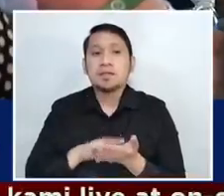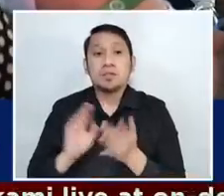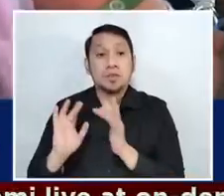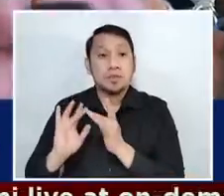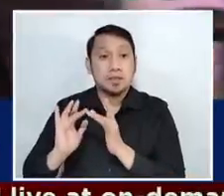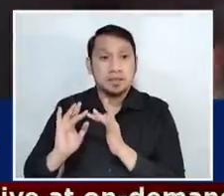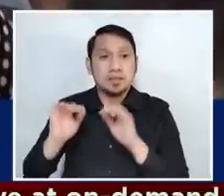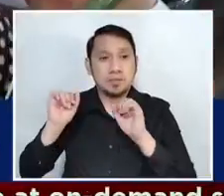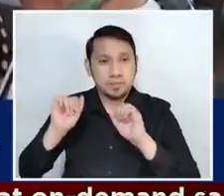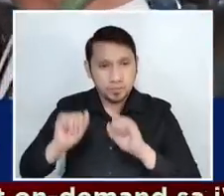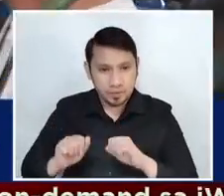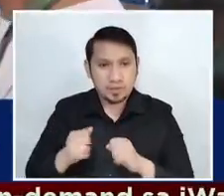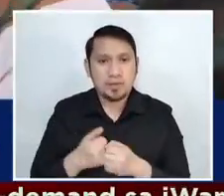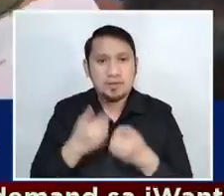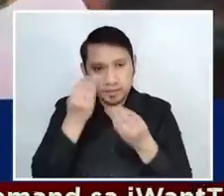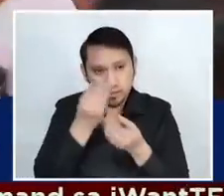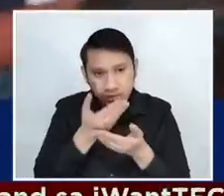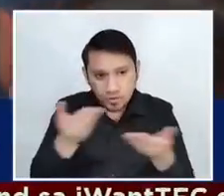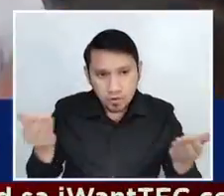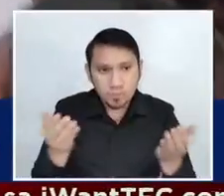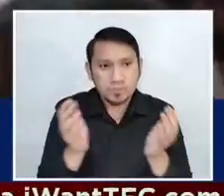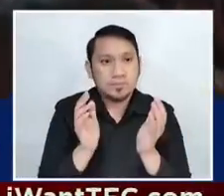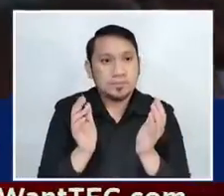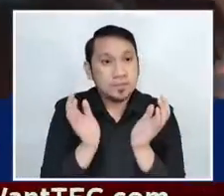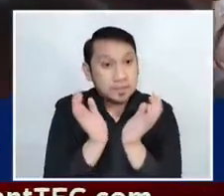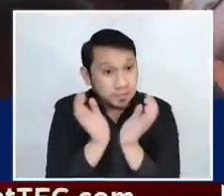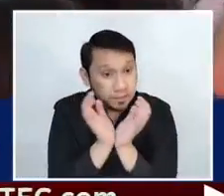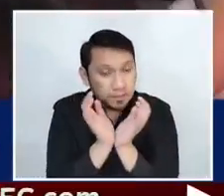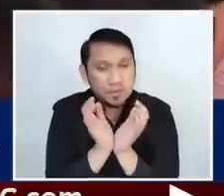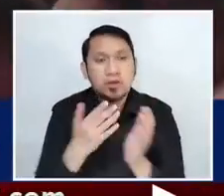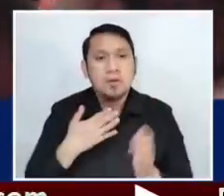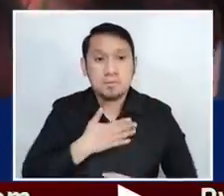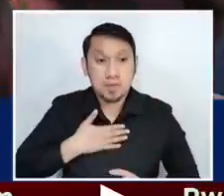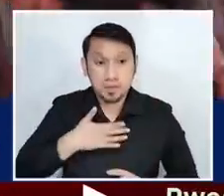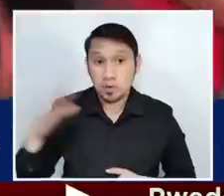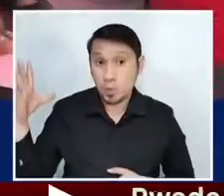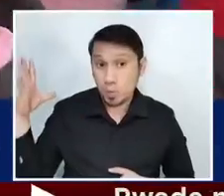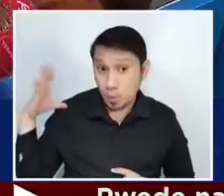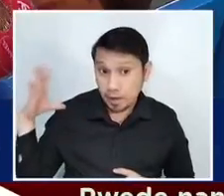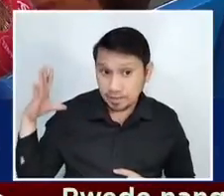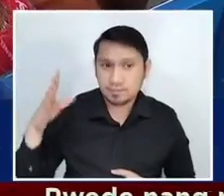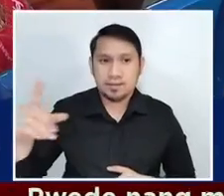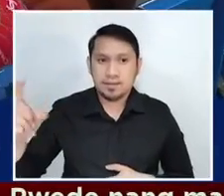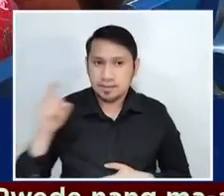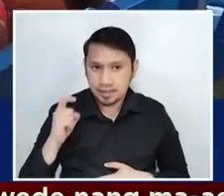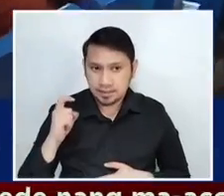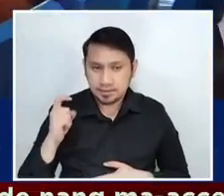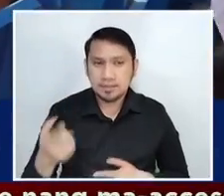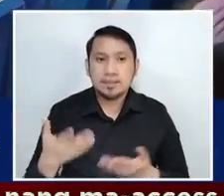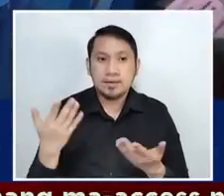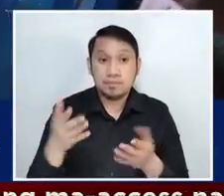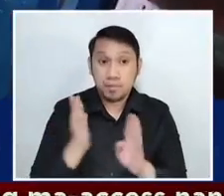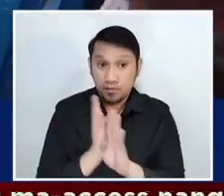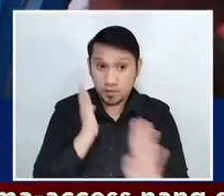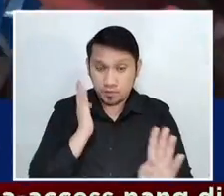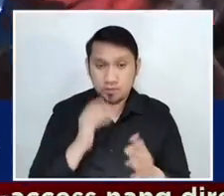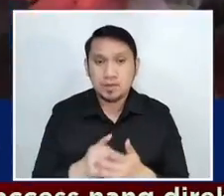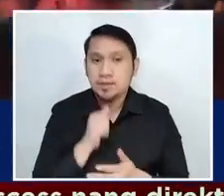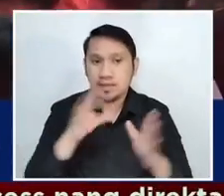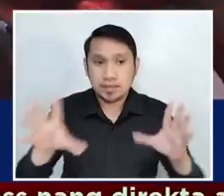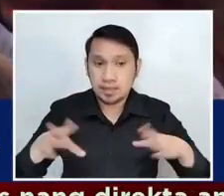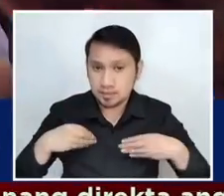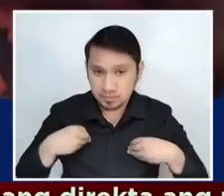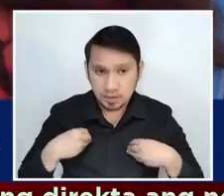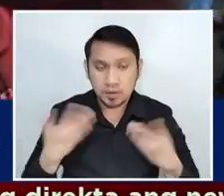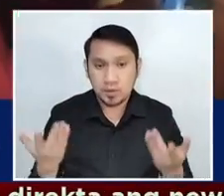muling ipinaaalala ng DSWD, hintayin ang text confirmation bago pumila. Inuulit ding hindi natatanggapin ang